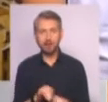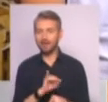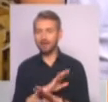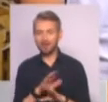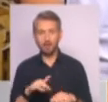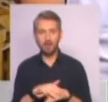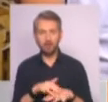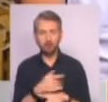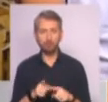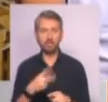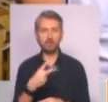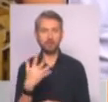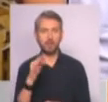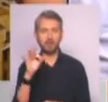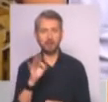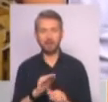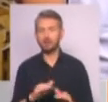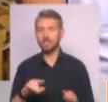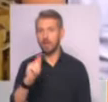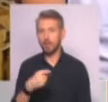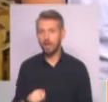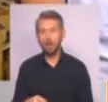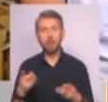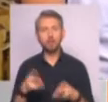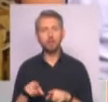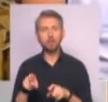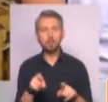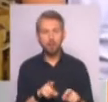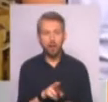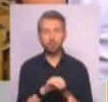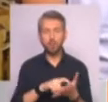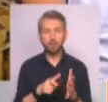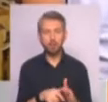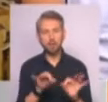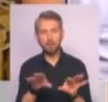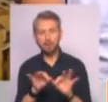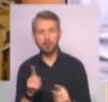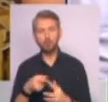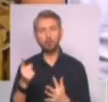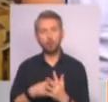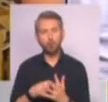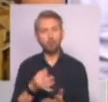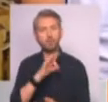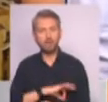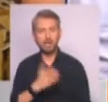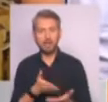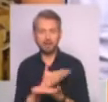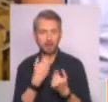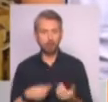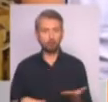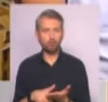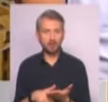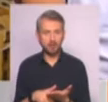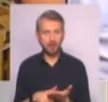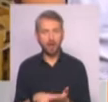вот эти 25% детей войны. Надо бегать по кабинетам, объясняться, чтобы эту льготу применили, если нету субсидии, а